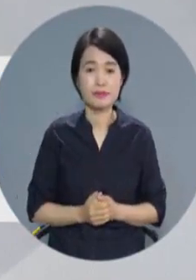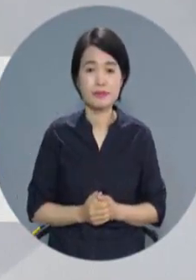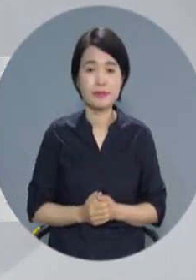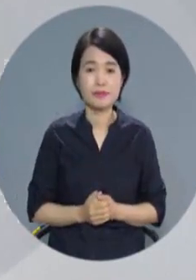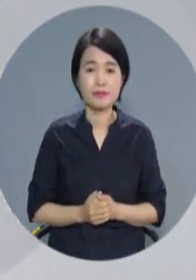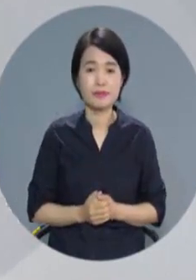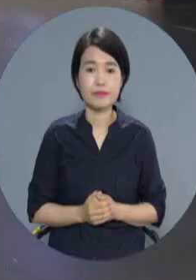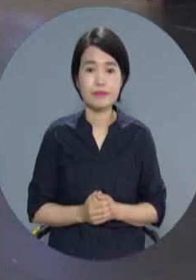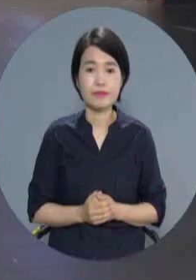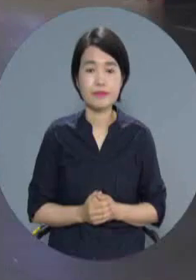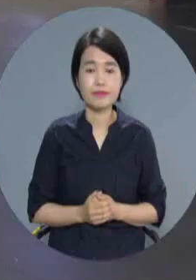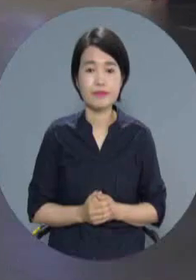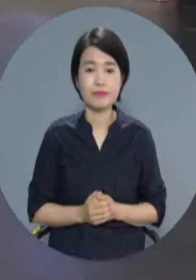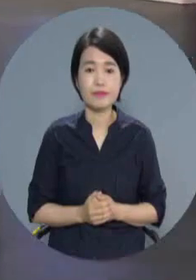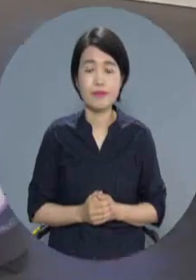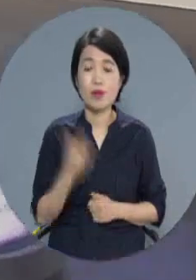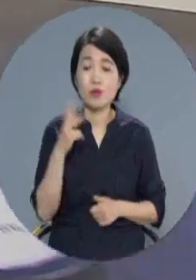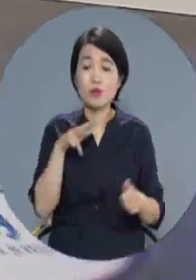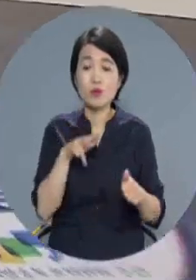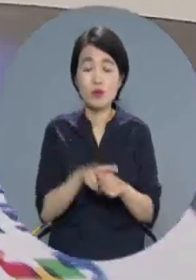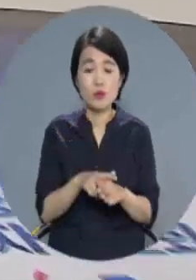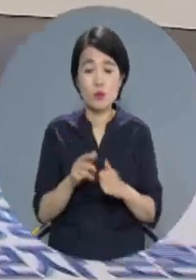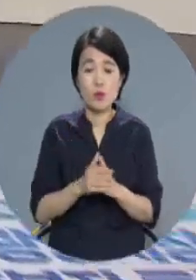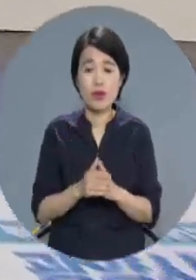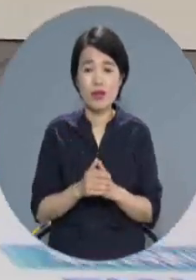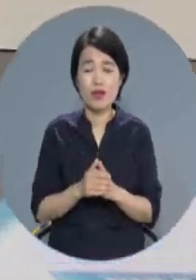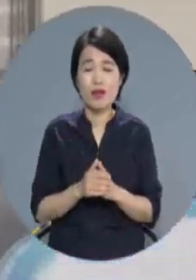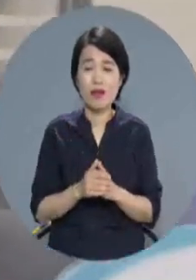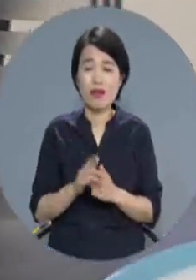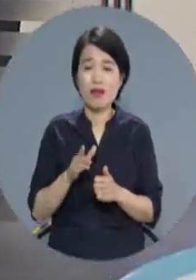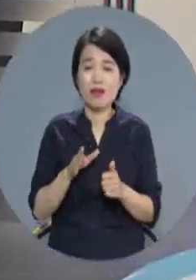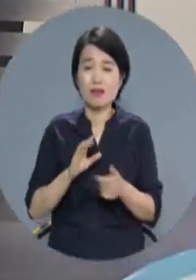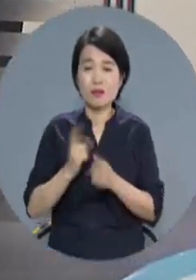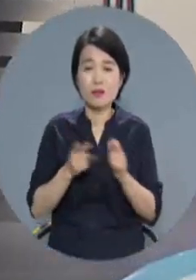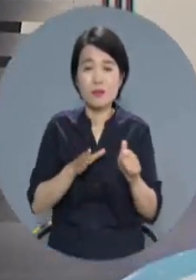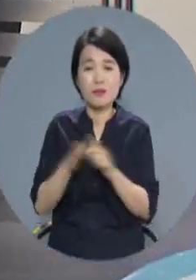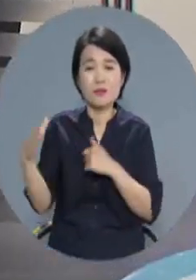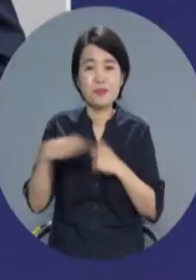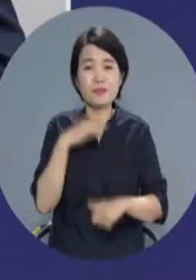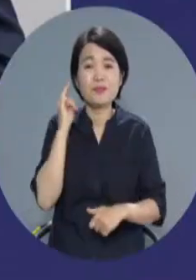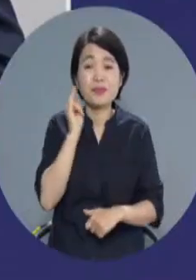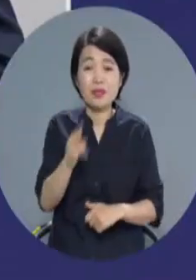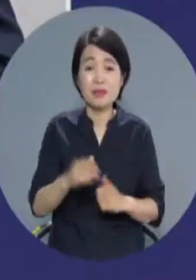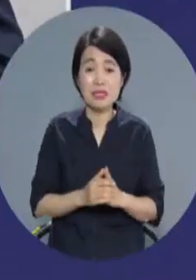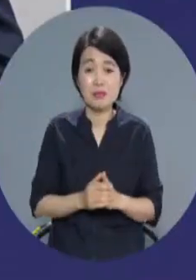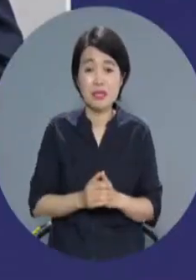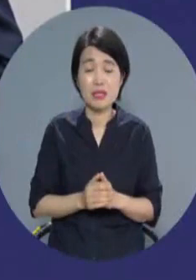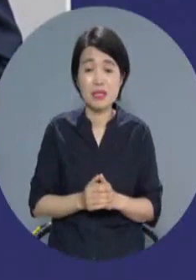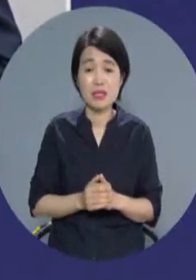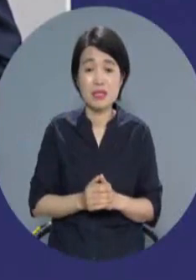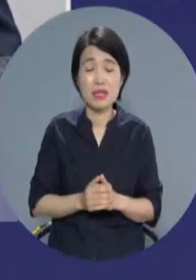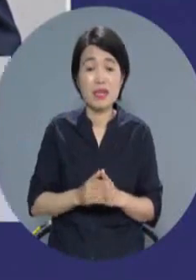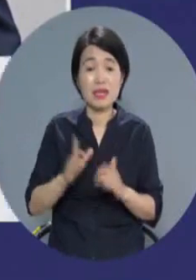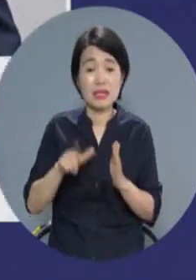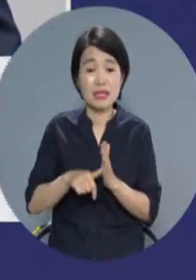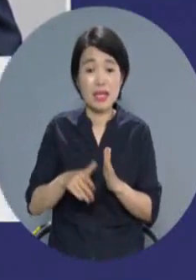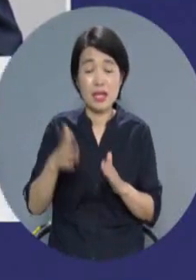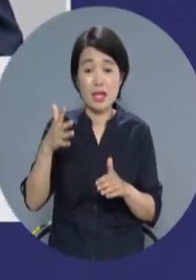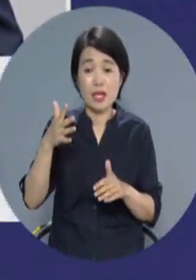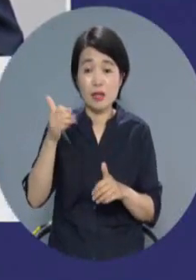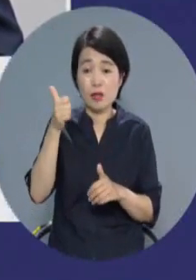나가겠습니다. 두 후보의 상호 네거티브 공방도 격화했습니다. 당시 부군수인